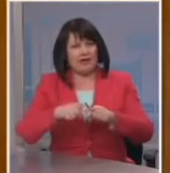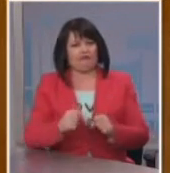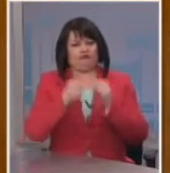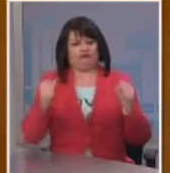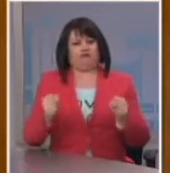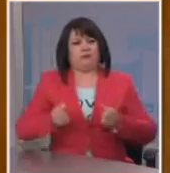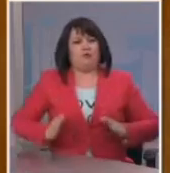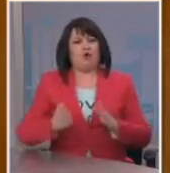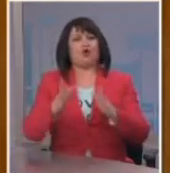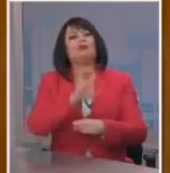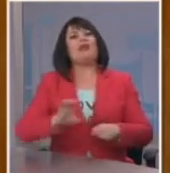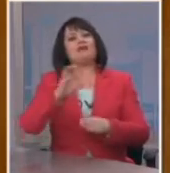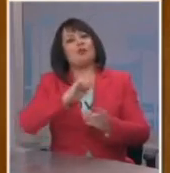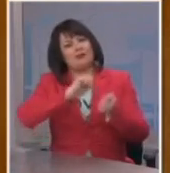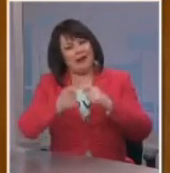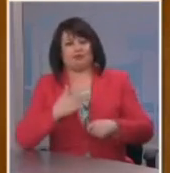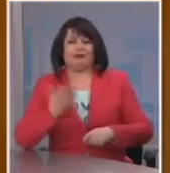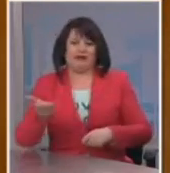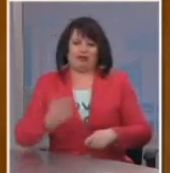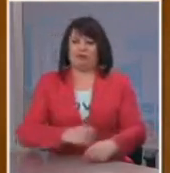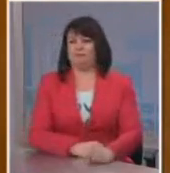ορθοποδήσουμε και την Ευρώπη να αλλάξουμε. Σας ευχαριστώ.